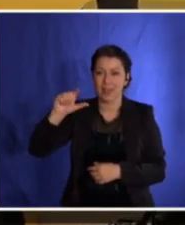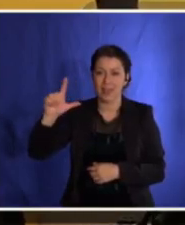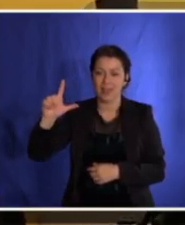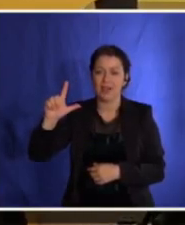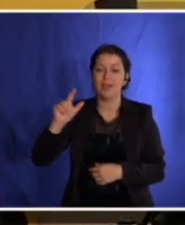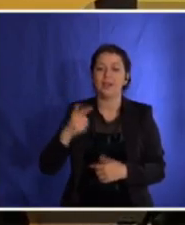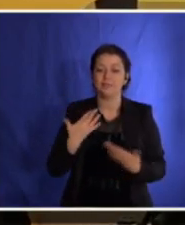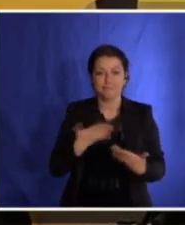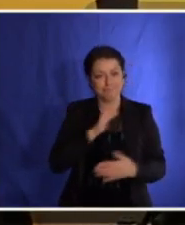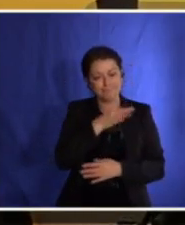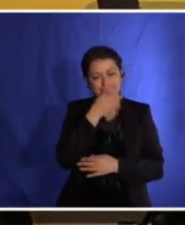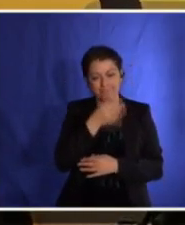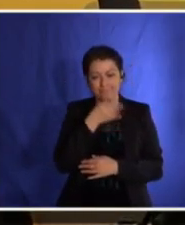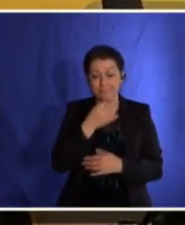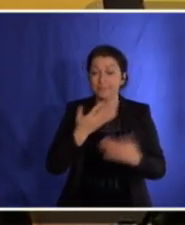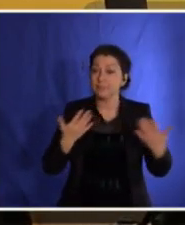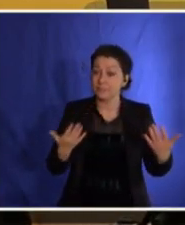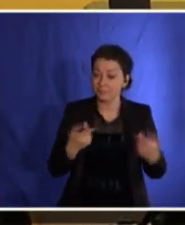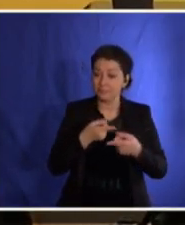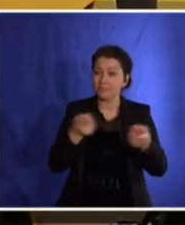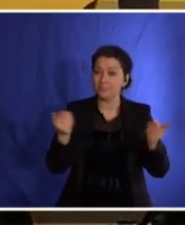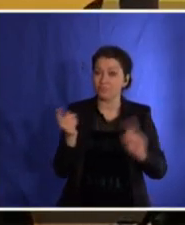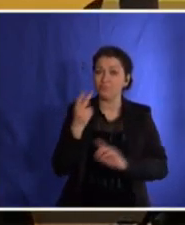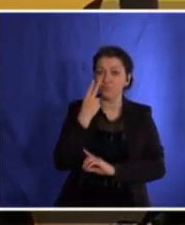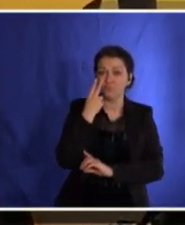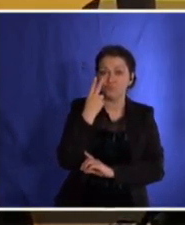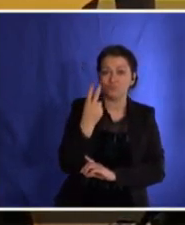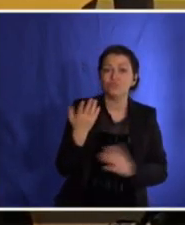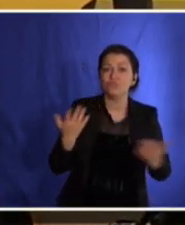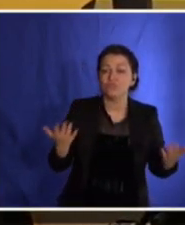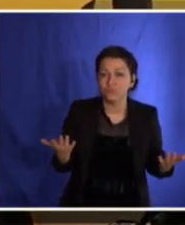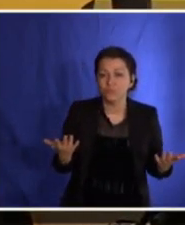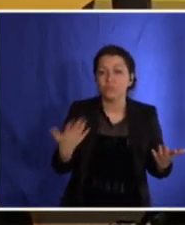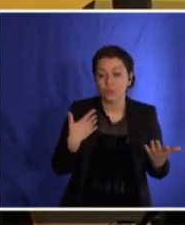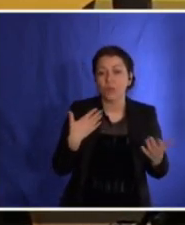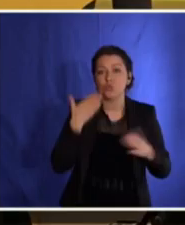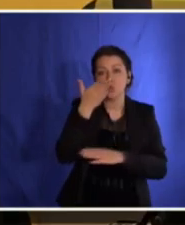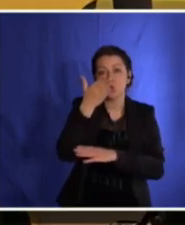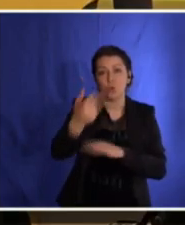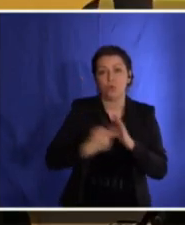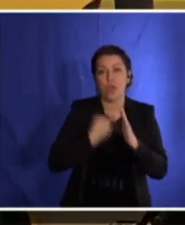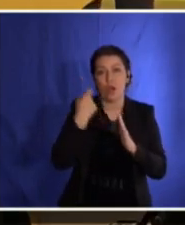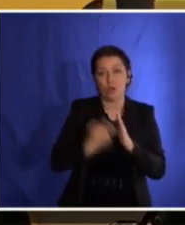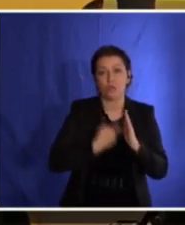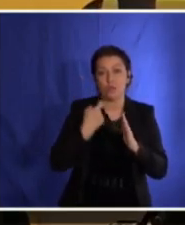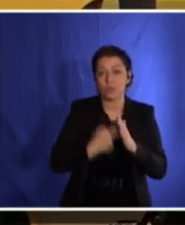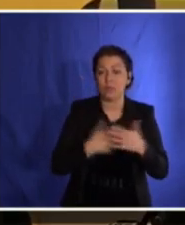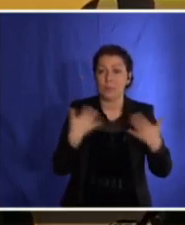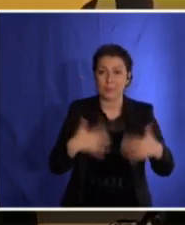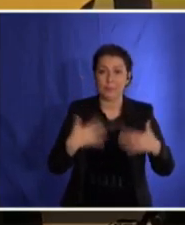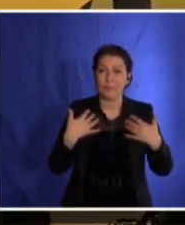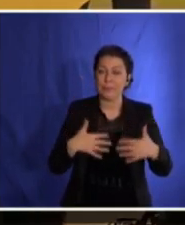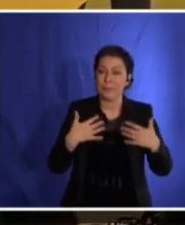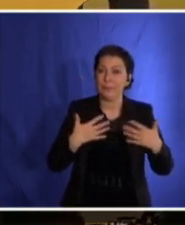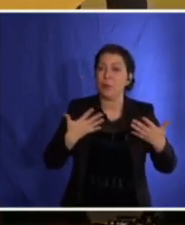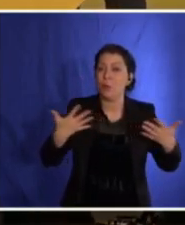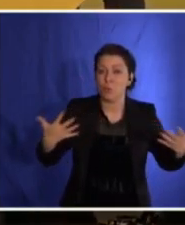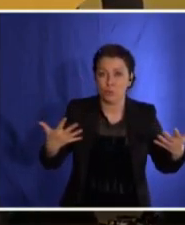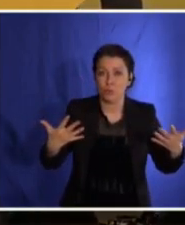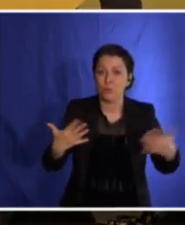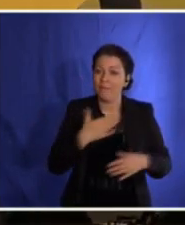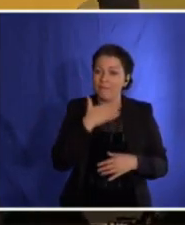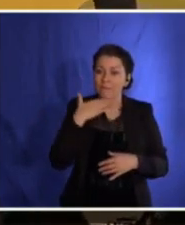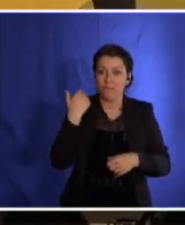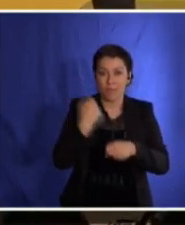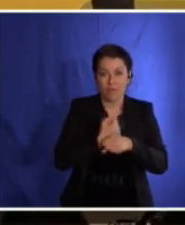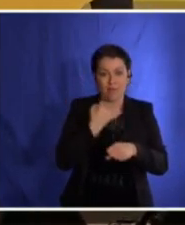die Herausforderungen für die Zukunft sind groß. Es wartet viel Arbeit auf uns